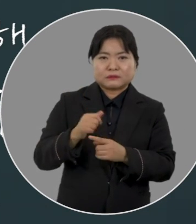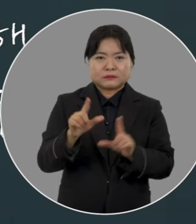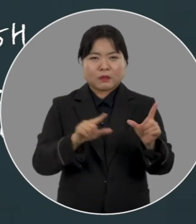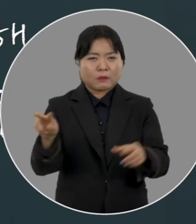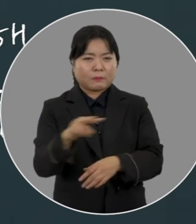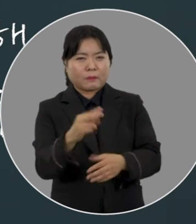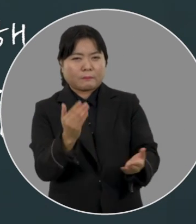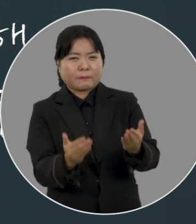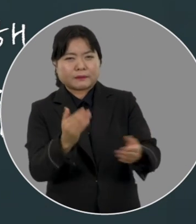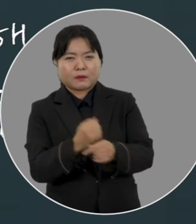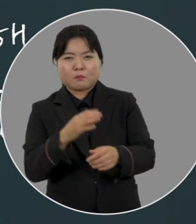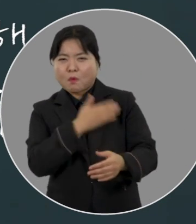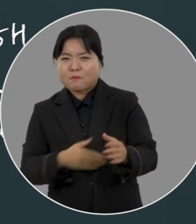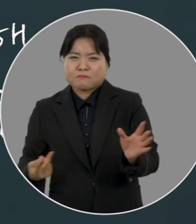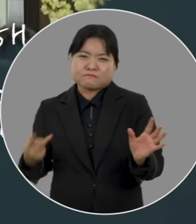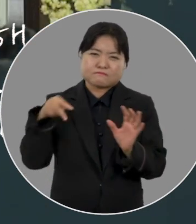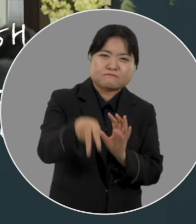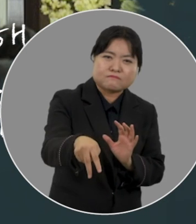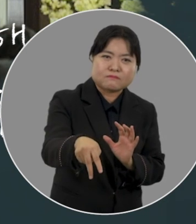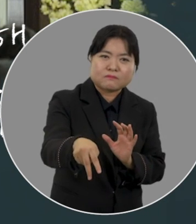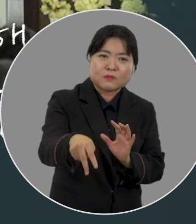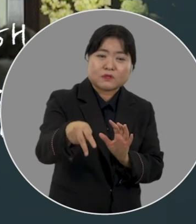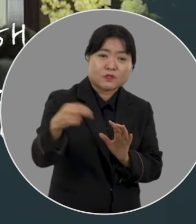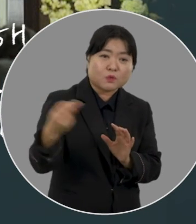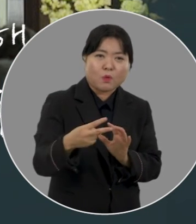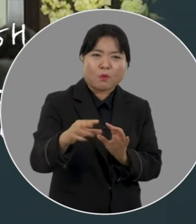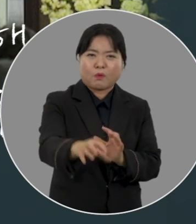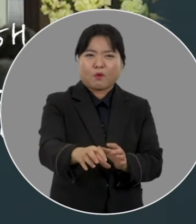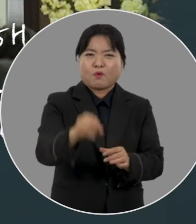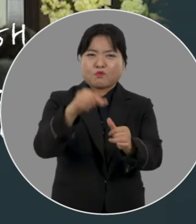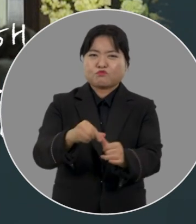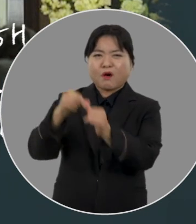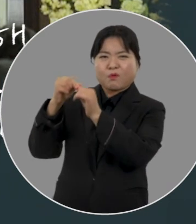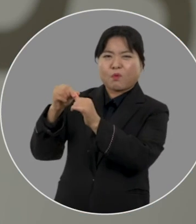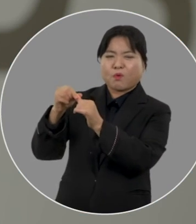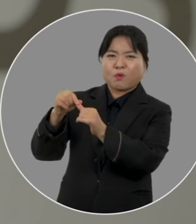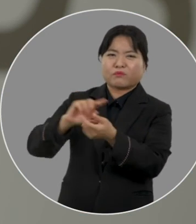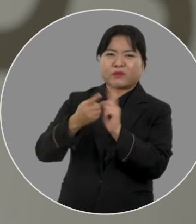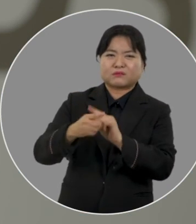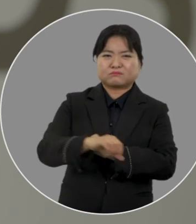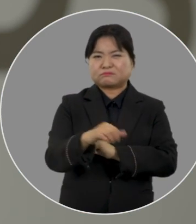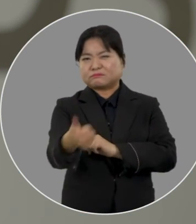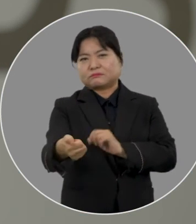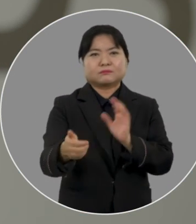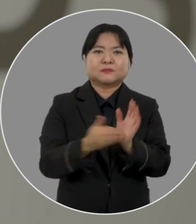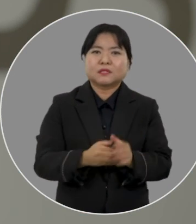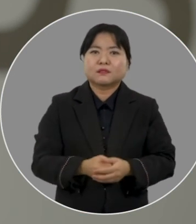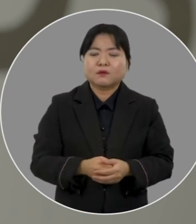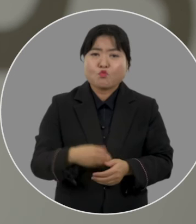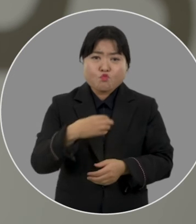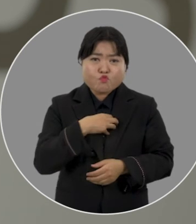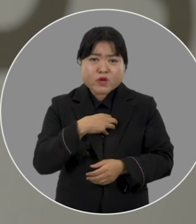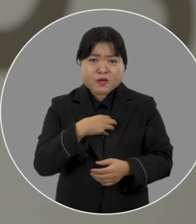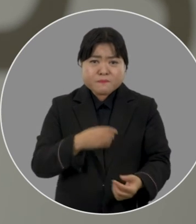상황을 판단하고 몸을 날렸습니다. 그리고 목숨을 이렇지요. 바로 어떤 위기의